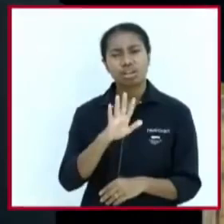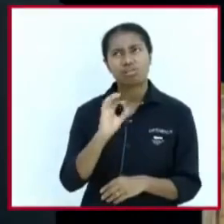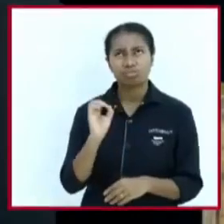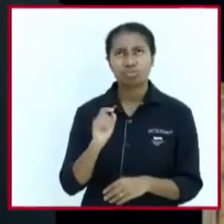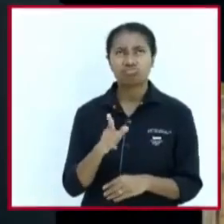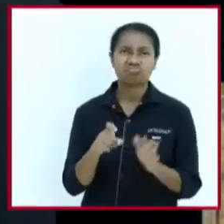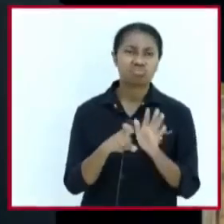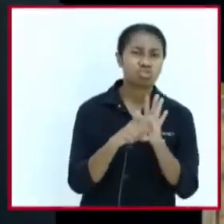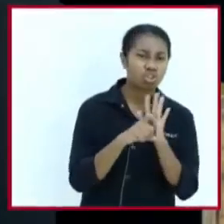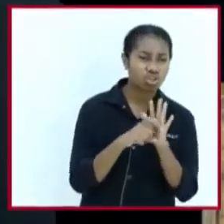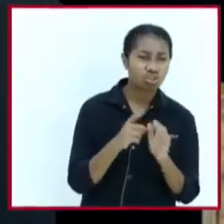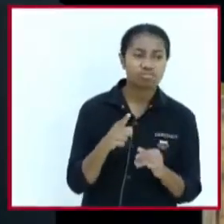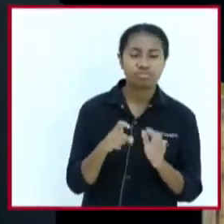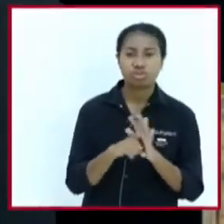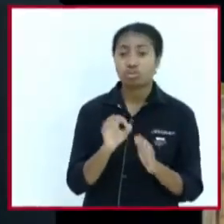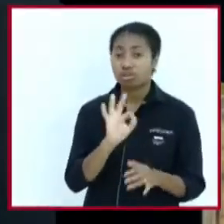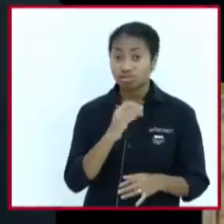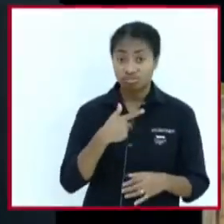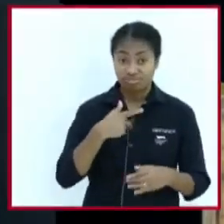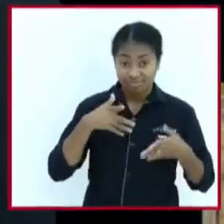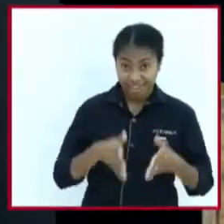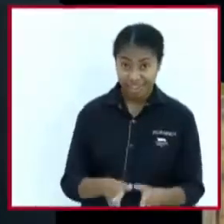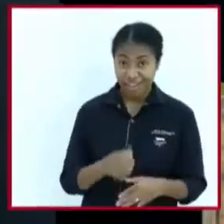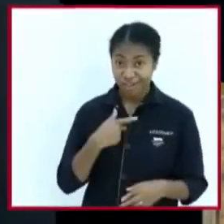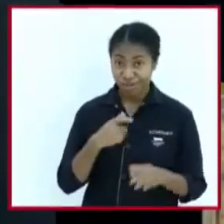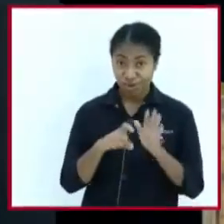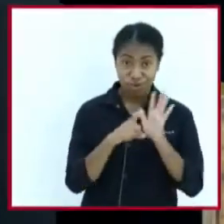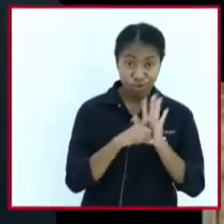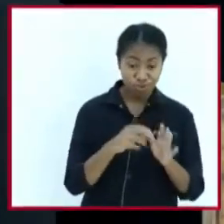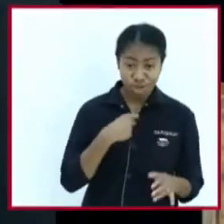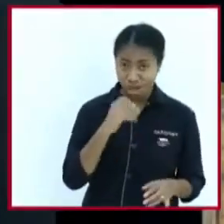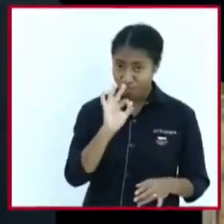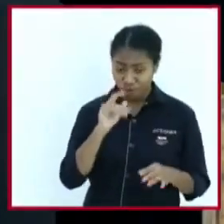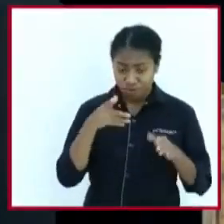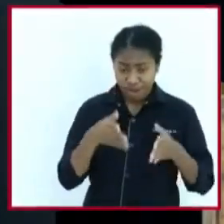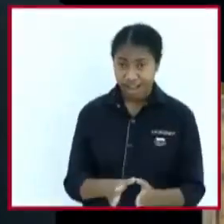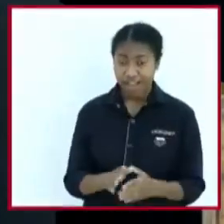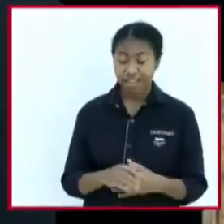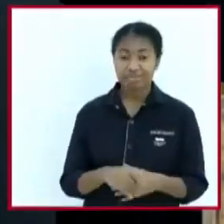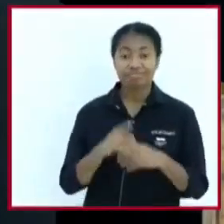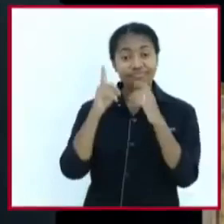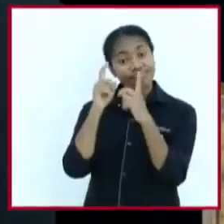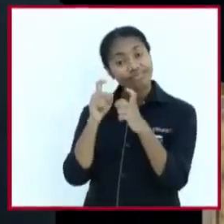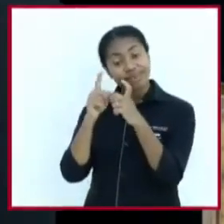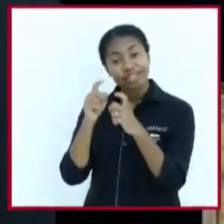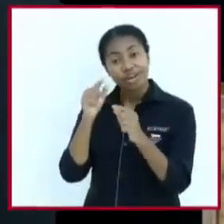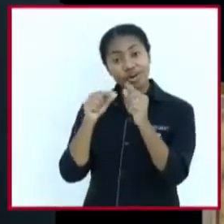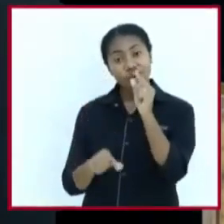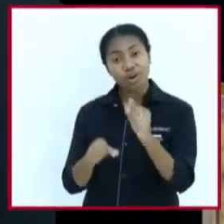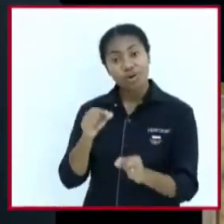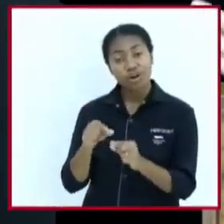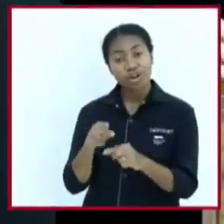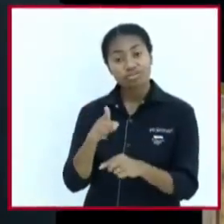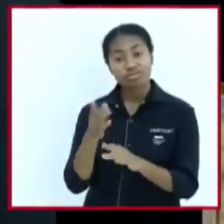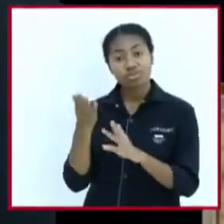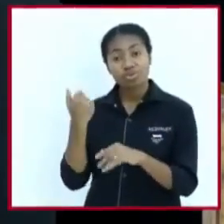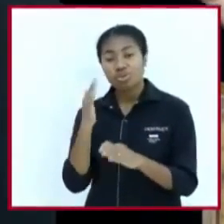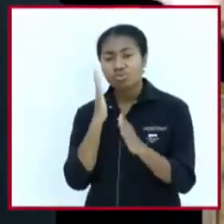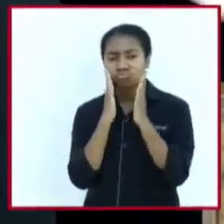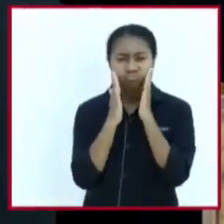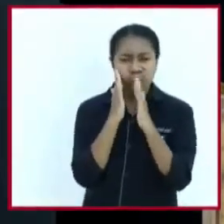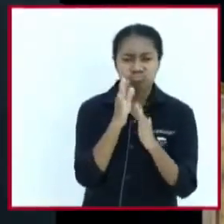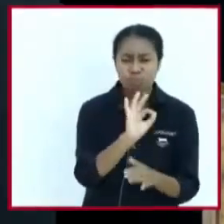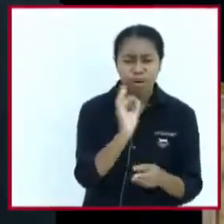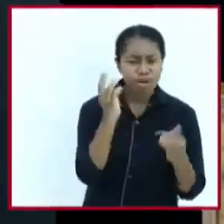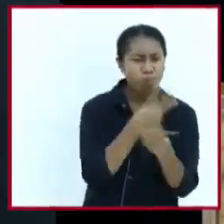Hai contoh saja kantong berisi pulsa belum lahir ya Misalnya saya pacaran sama orang waktu itu Zaman Facebook Belum